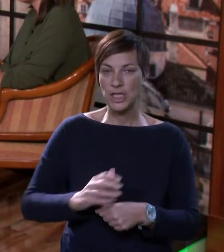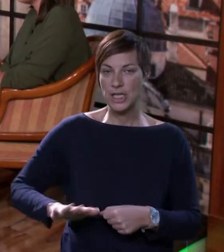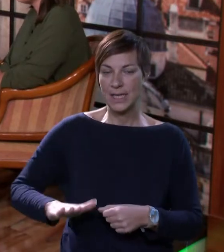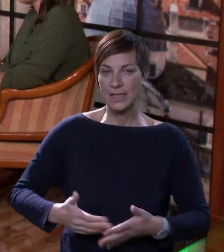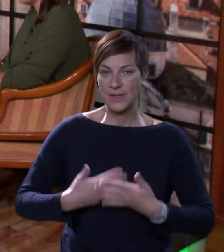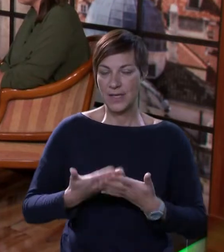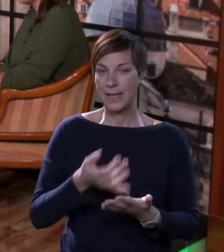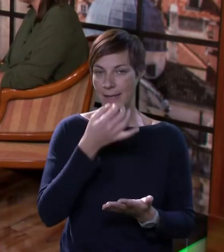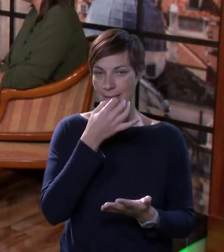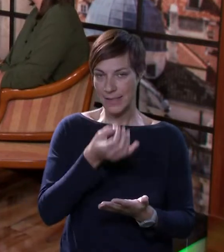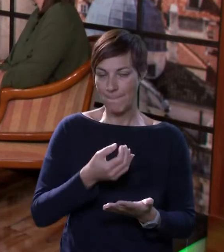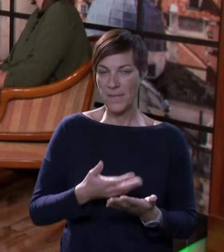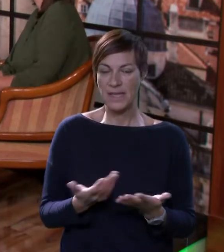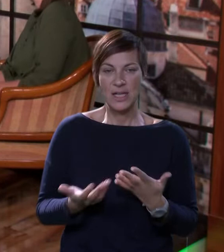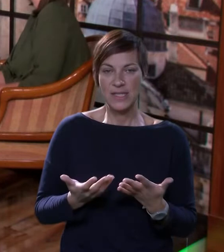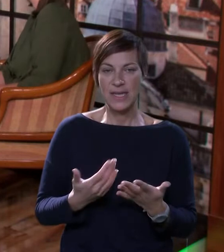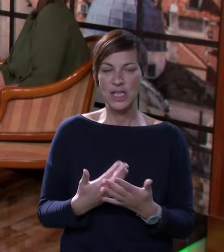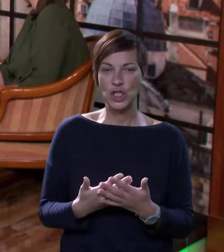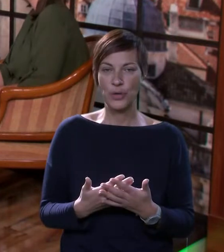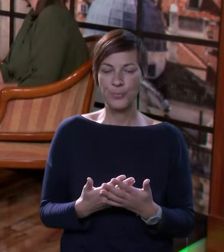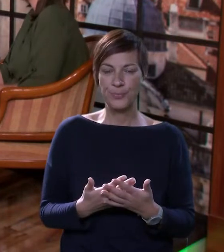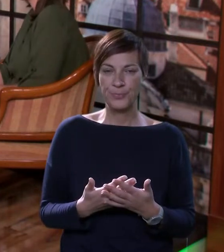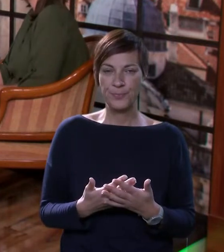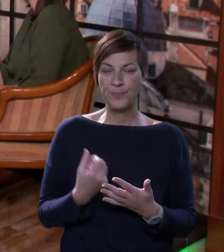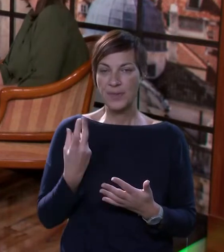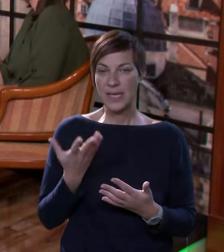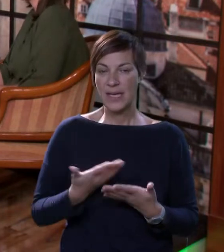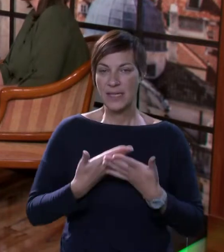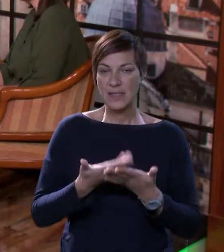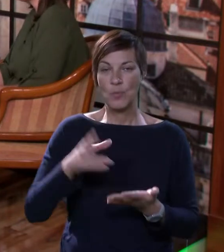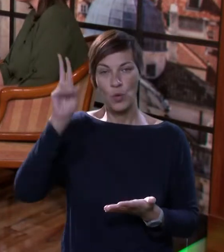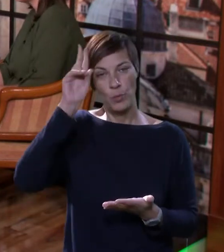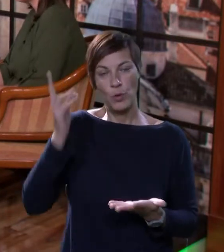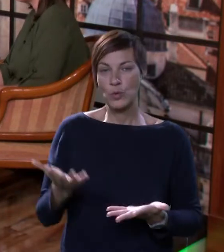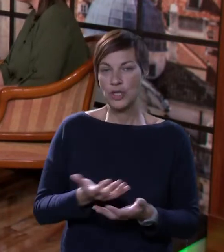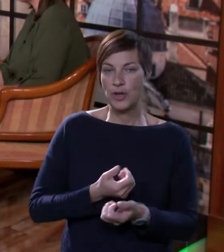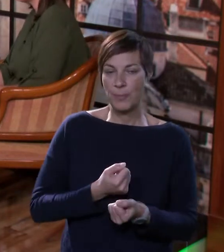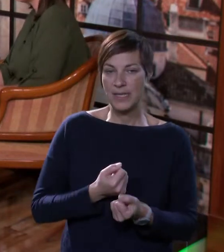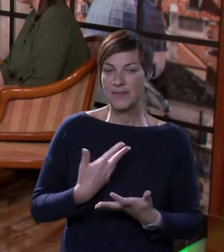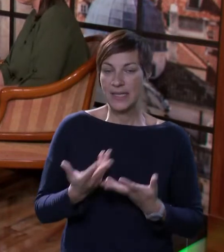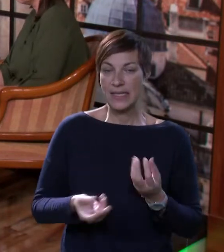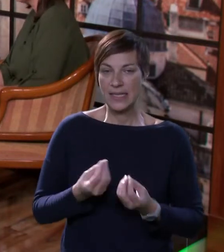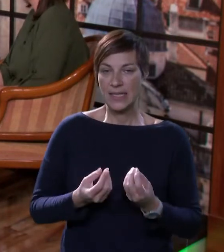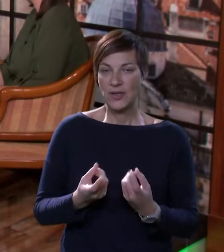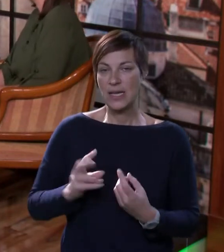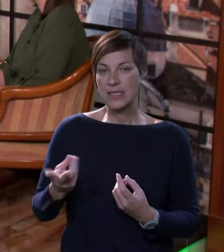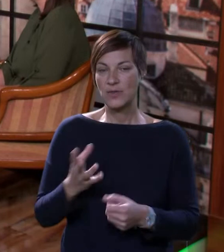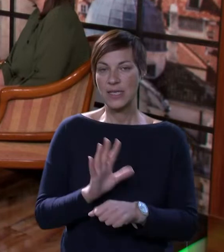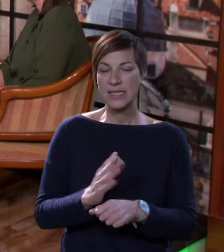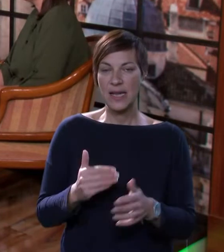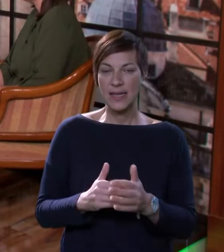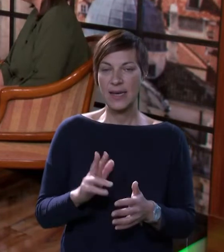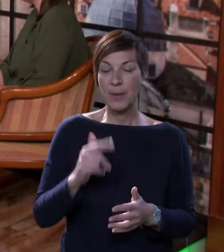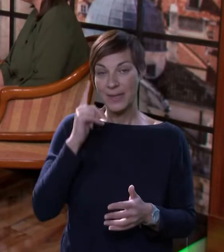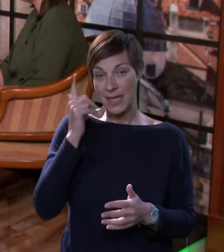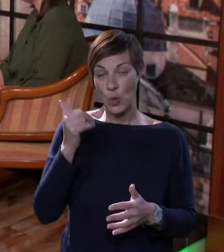djetetovu inicijativu da nas je pitalo za nešto i kada smo u mogućnosti prihvatiti tu inicijativu. Ali onda s druge strane ipak